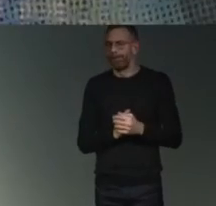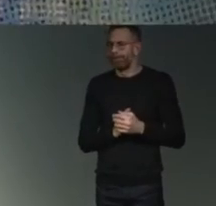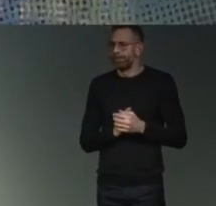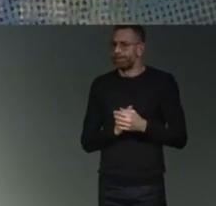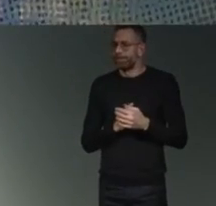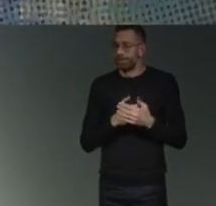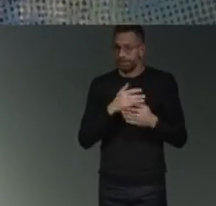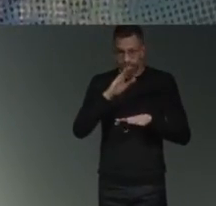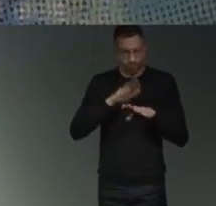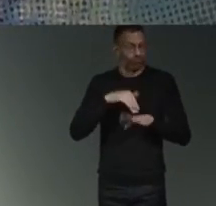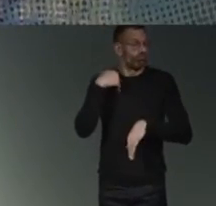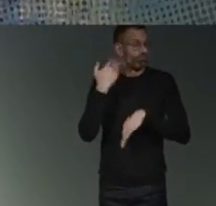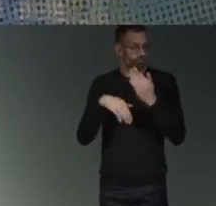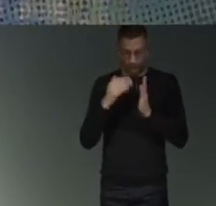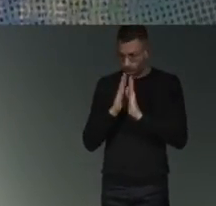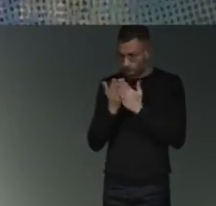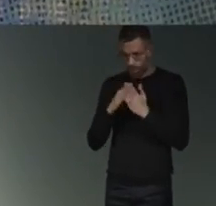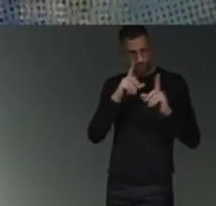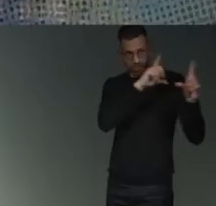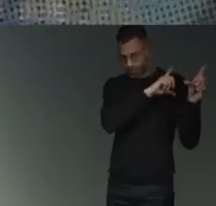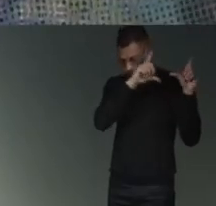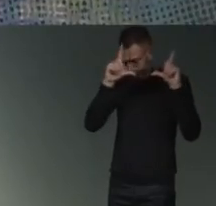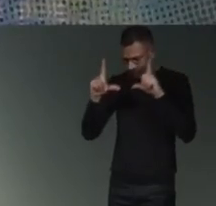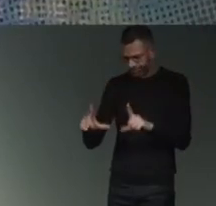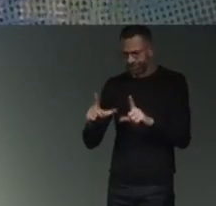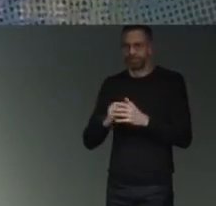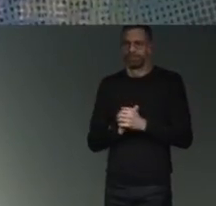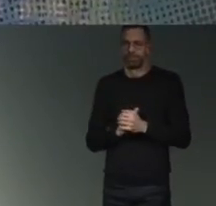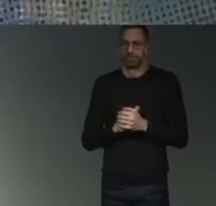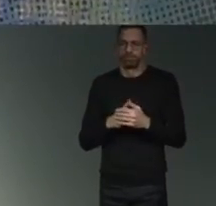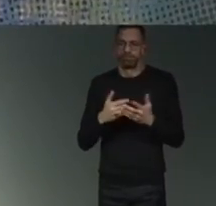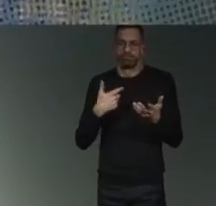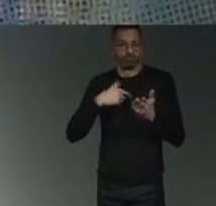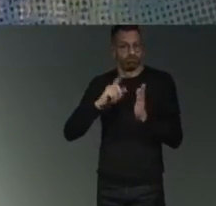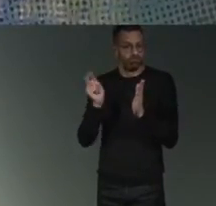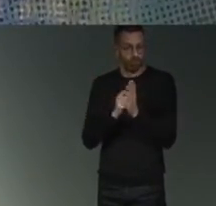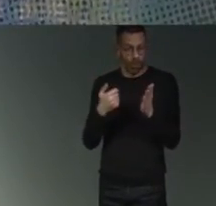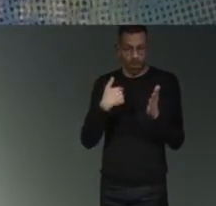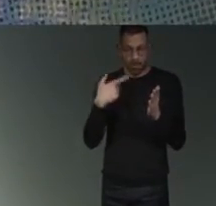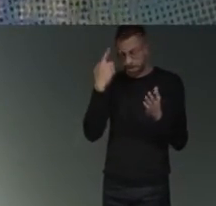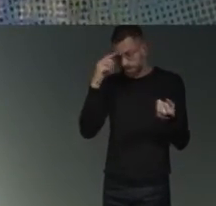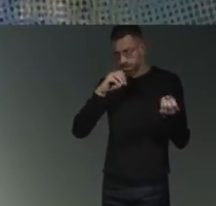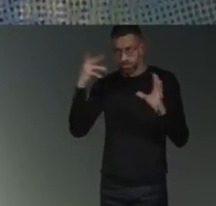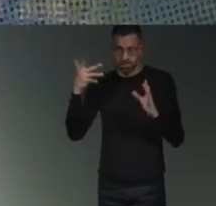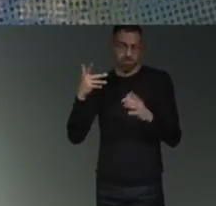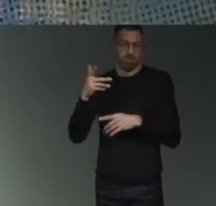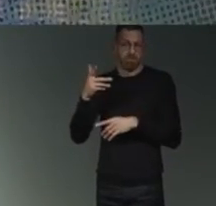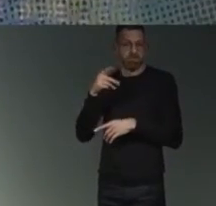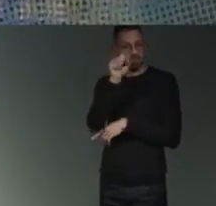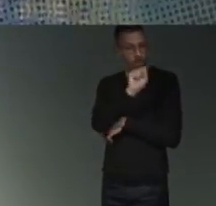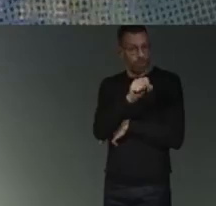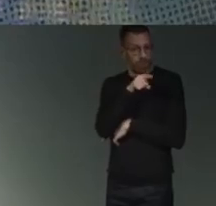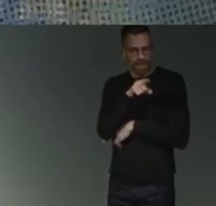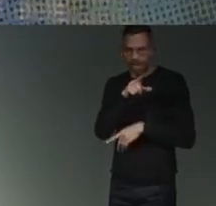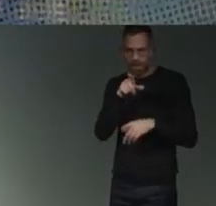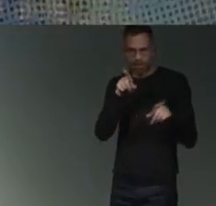invité dans mon roman. C'est-à-dire qu'à un moment, j'ai imaginé que Suzanne pourrait, comme moi, être fascinée